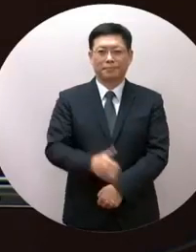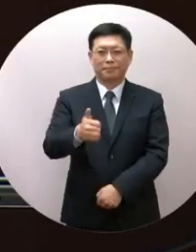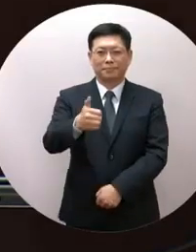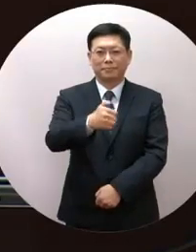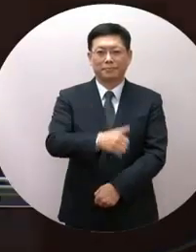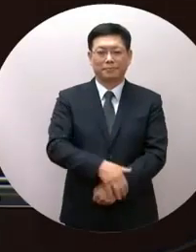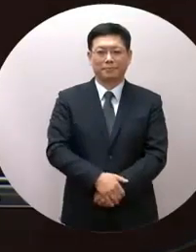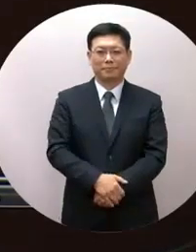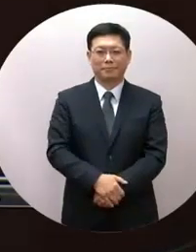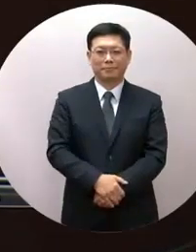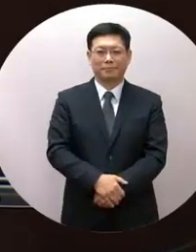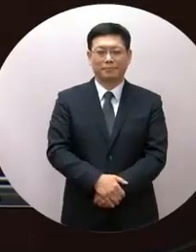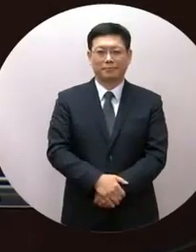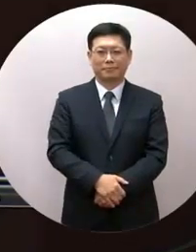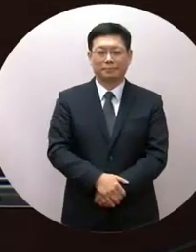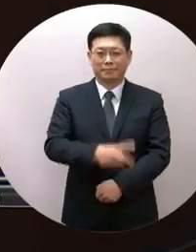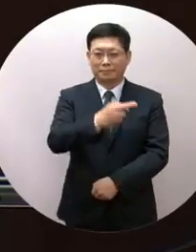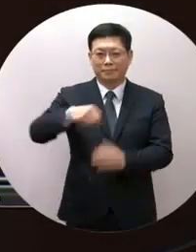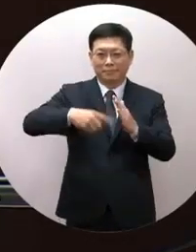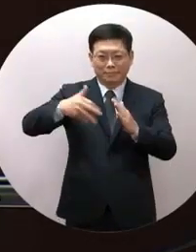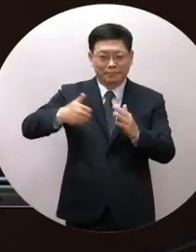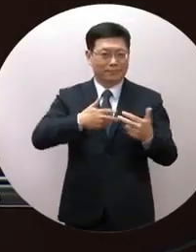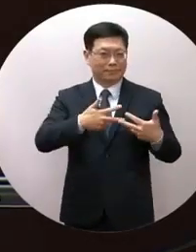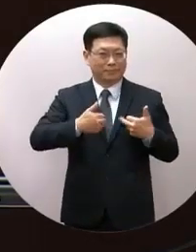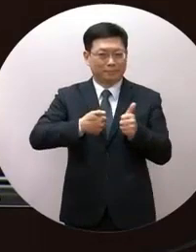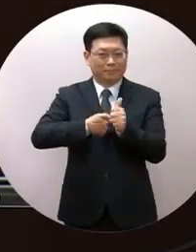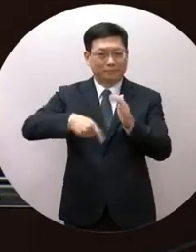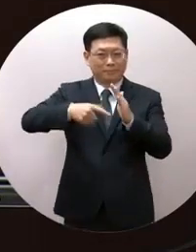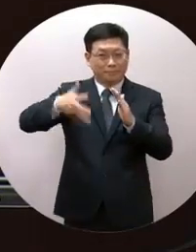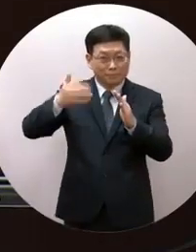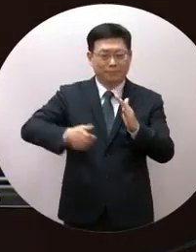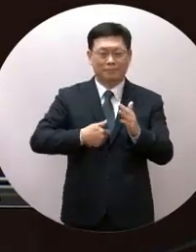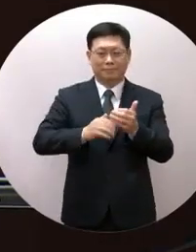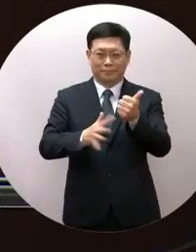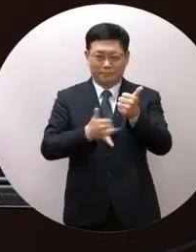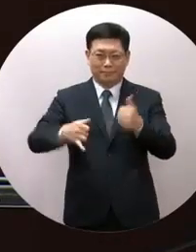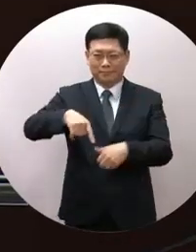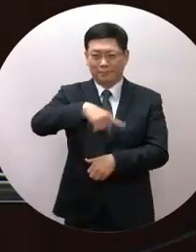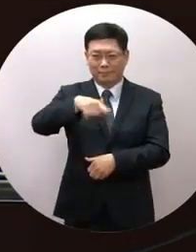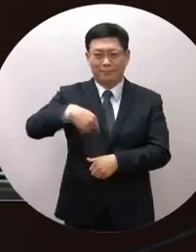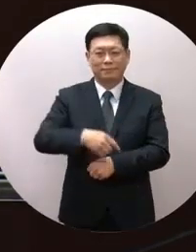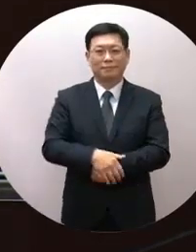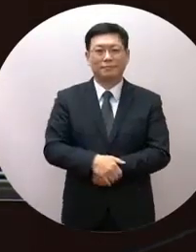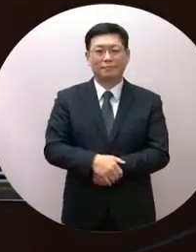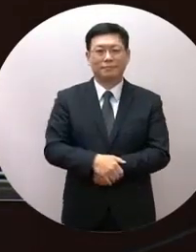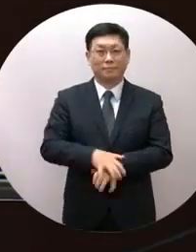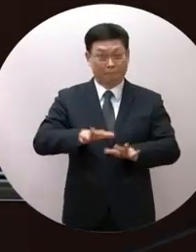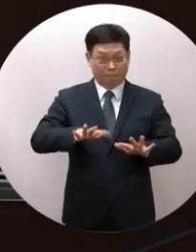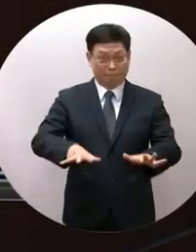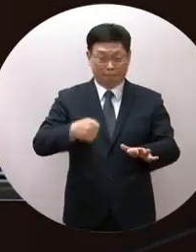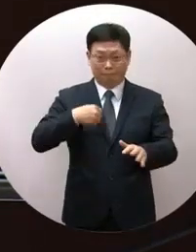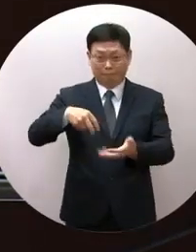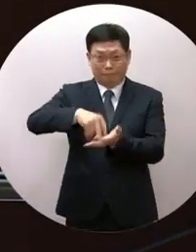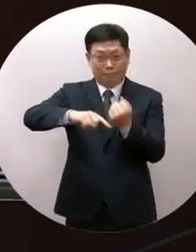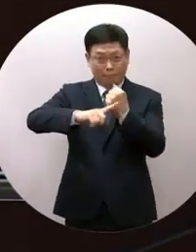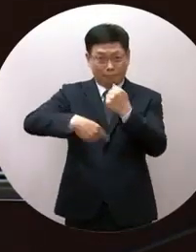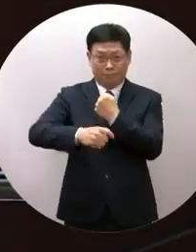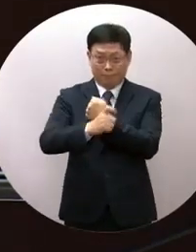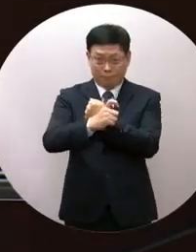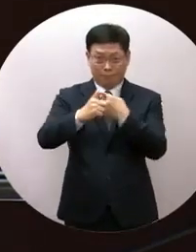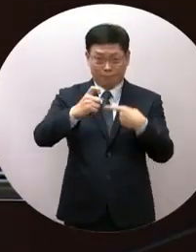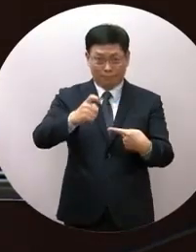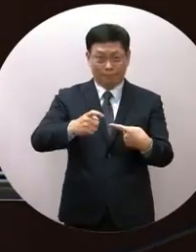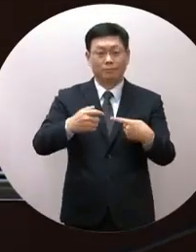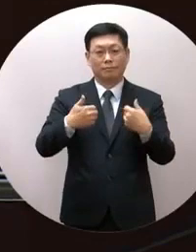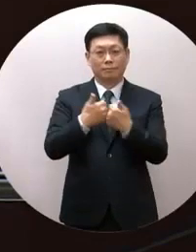感谢游院长、蔡副院长、各位委员先进。今天是贵院第十届第